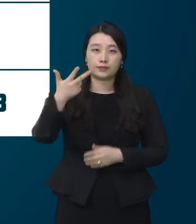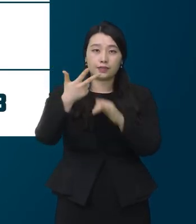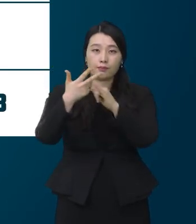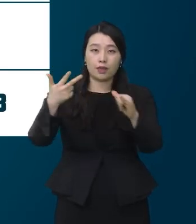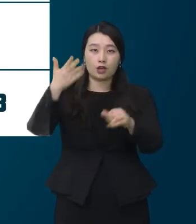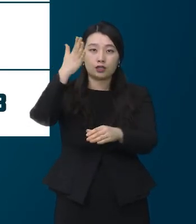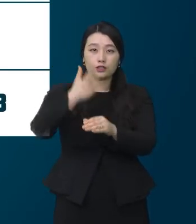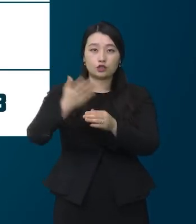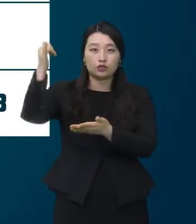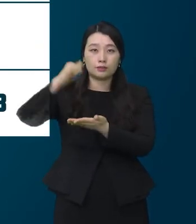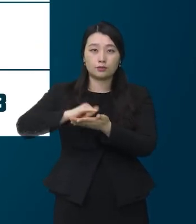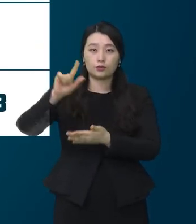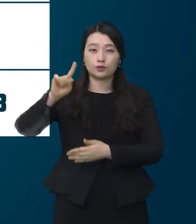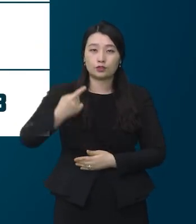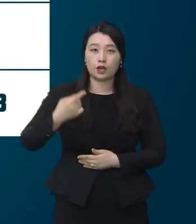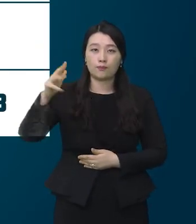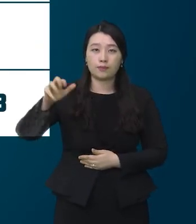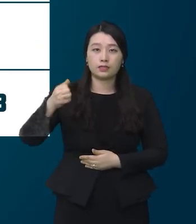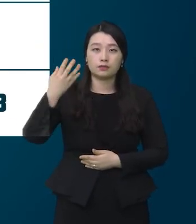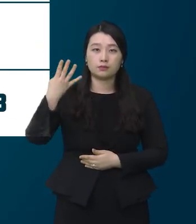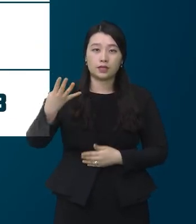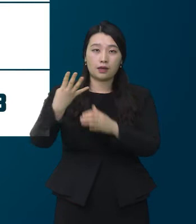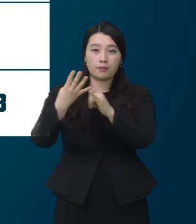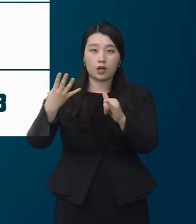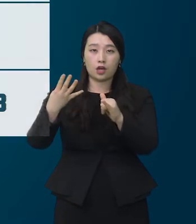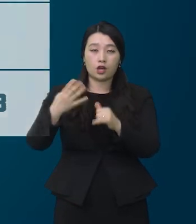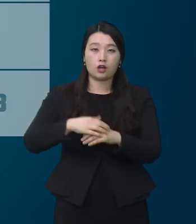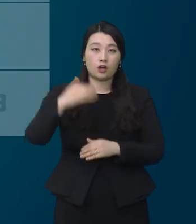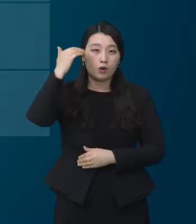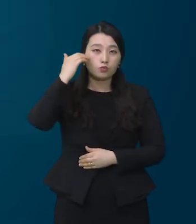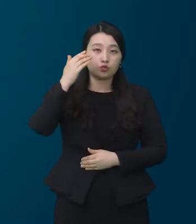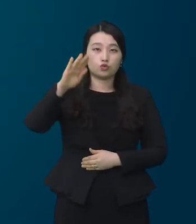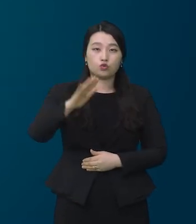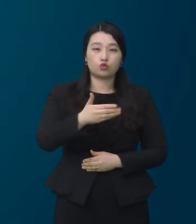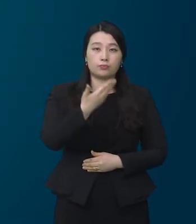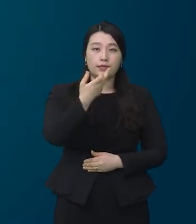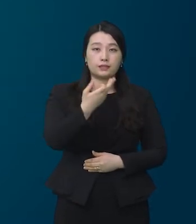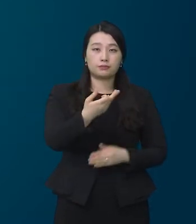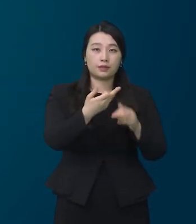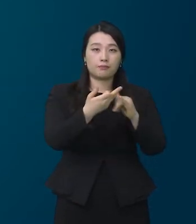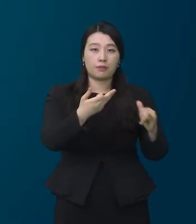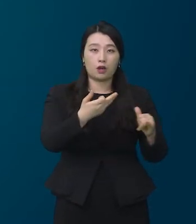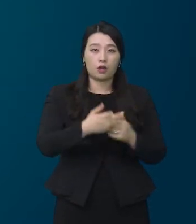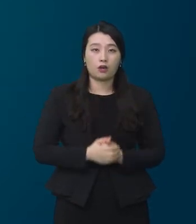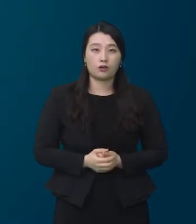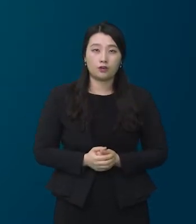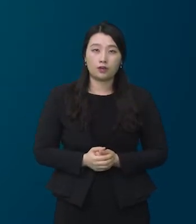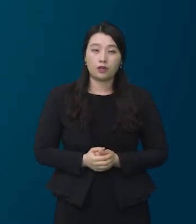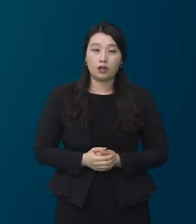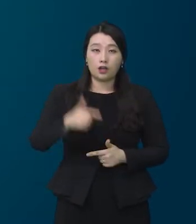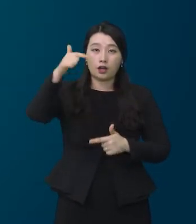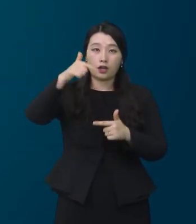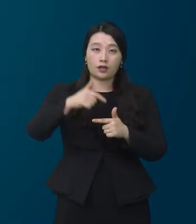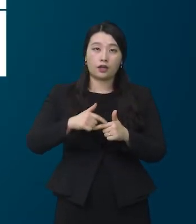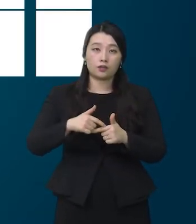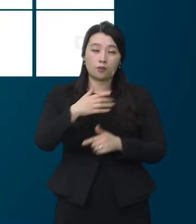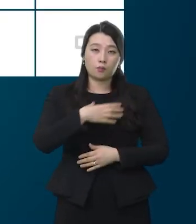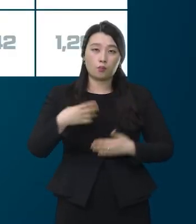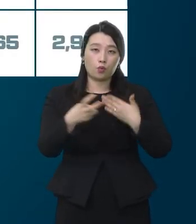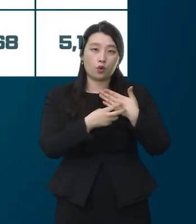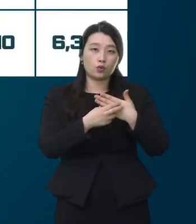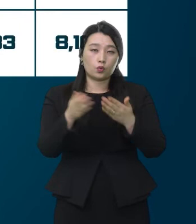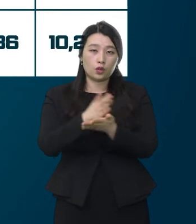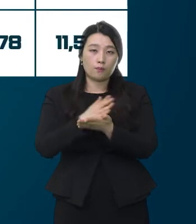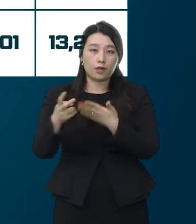이 중 해외 국자 는 1,084 명 구매 접촉자 는 913 명입니다 반 남구보건소 선별 7 요소와